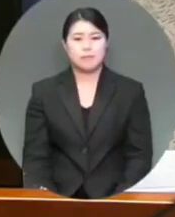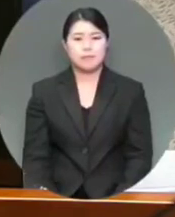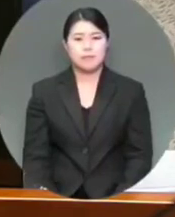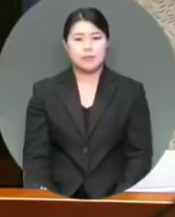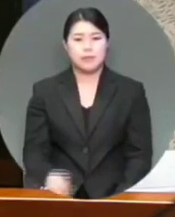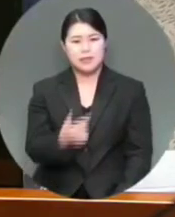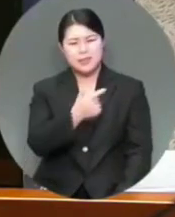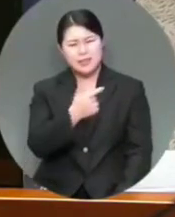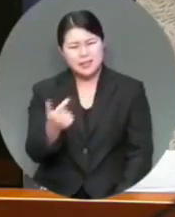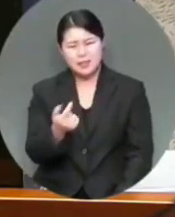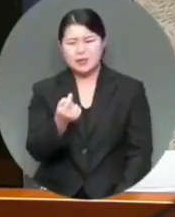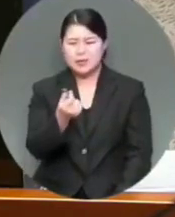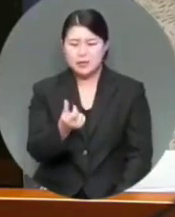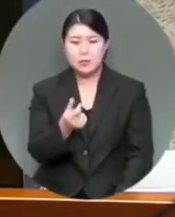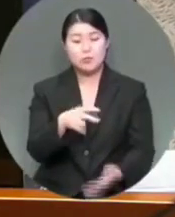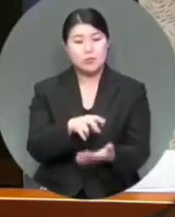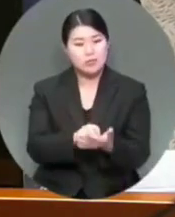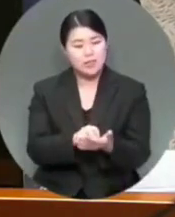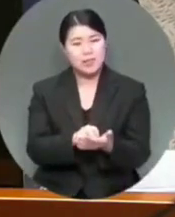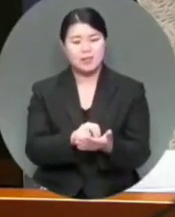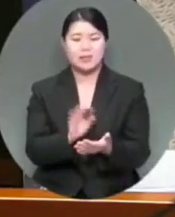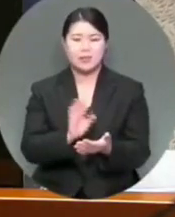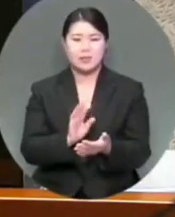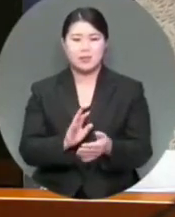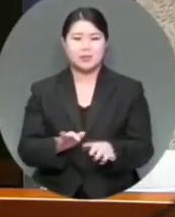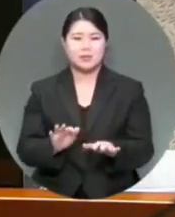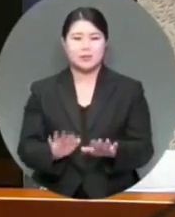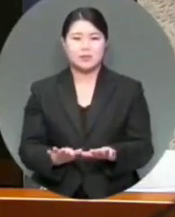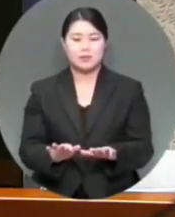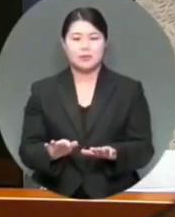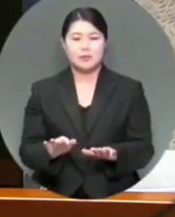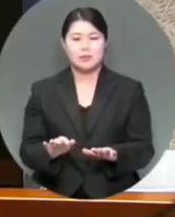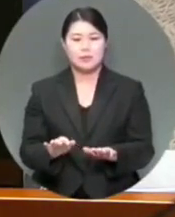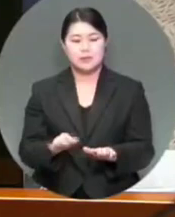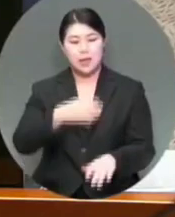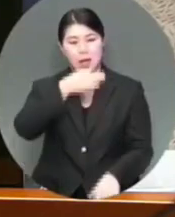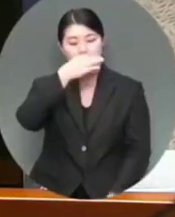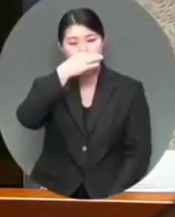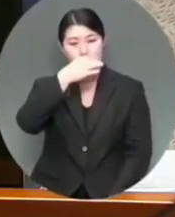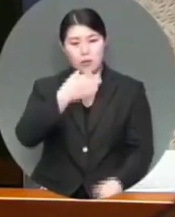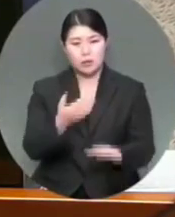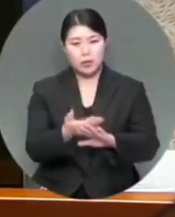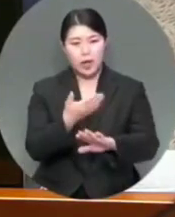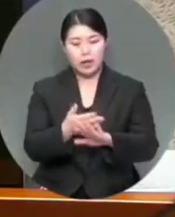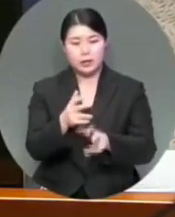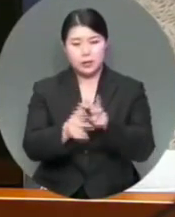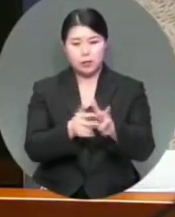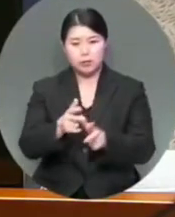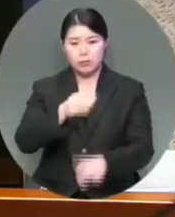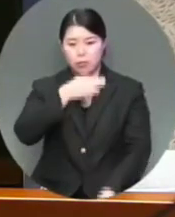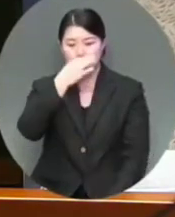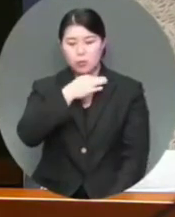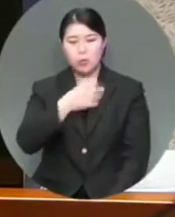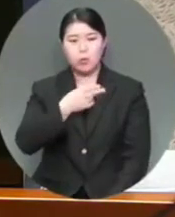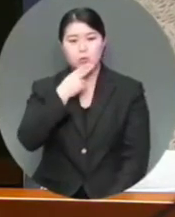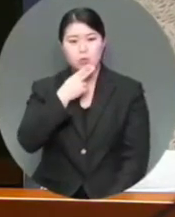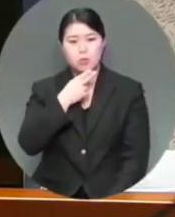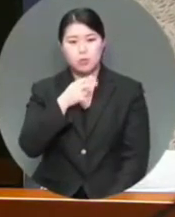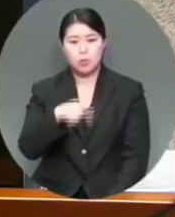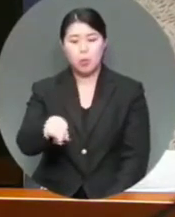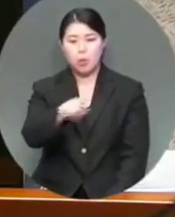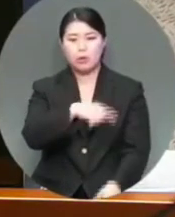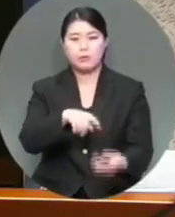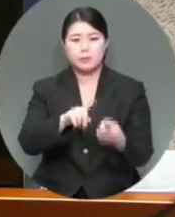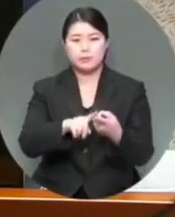크고 작고의 문제도 있지만은 네. 다른 사업들이 성과가 없고 이런